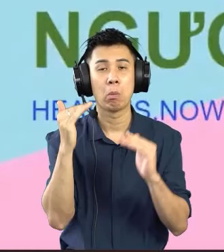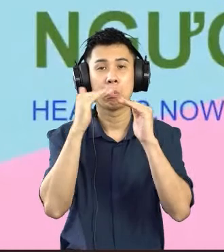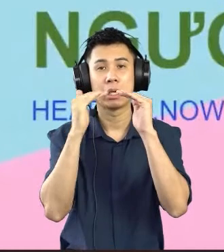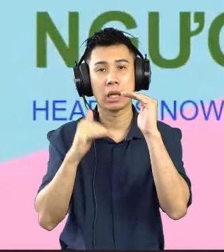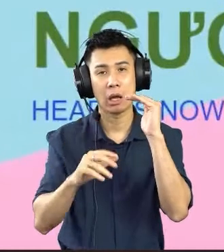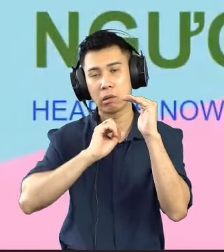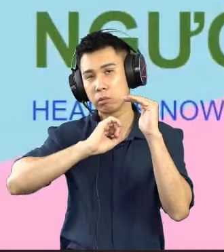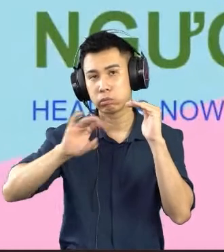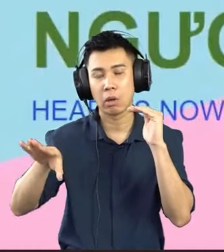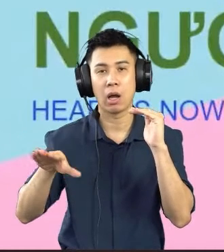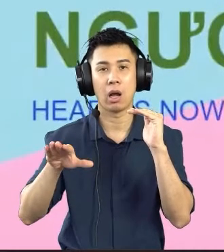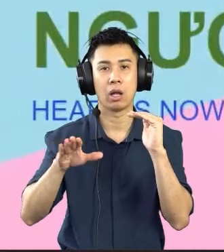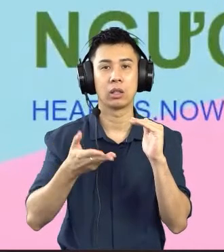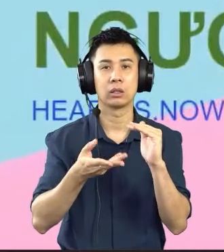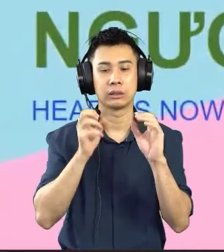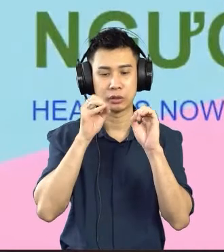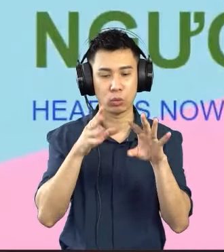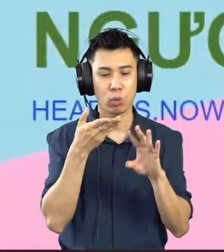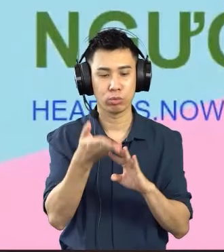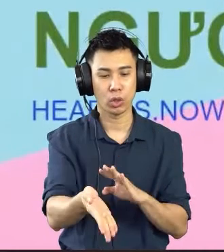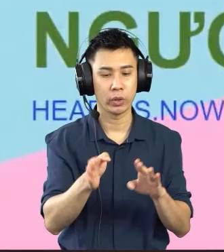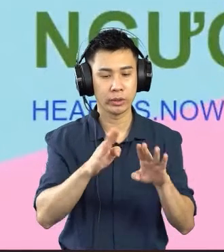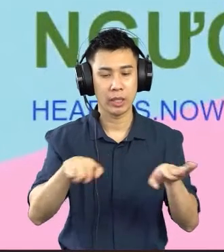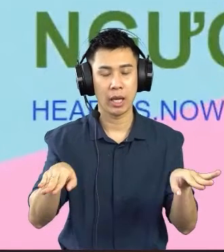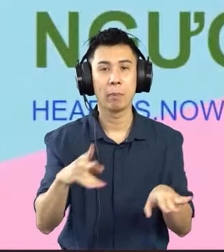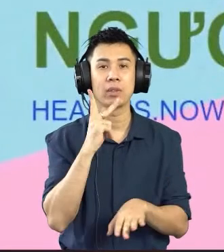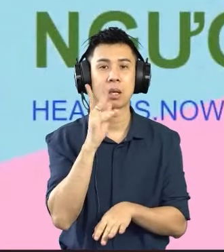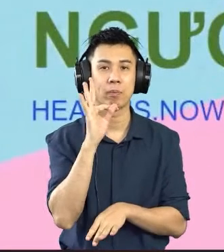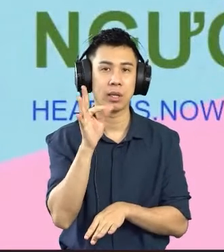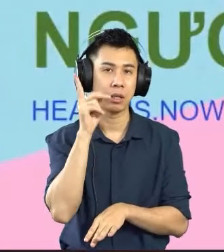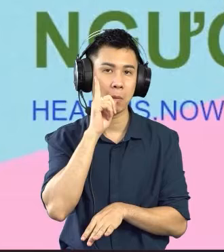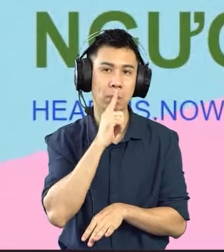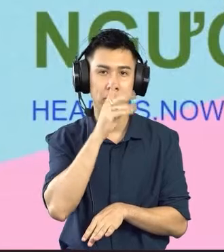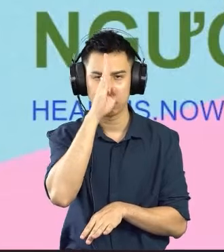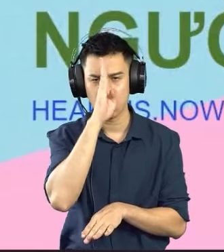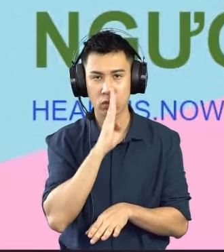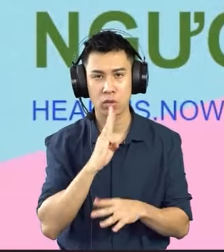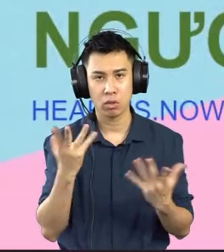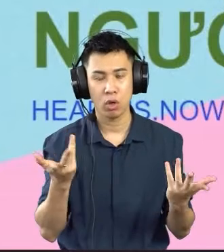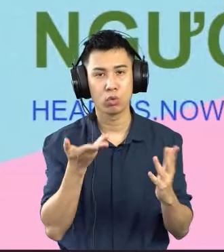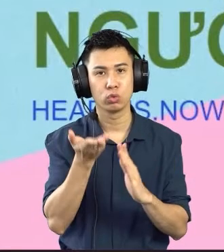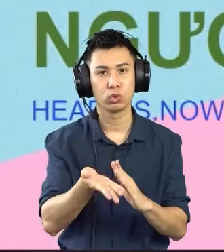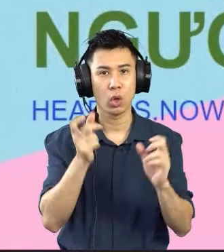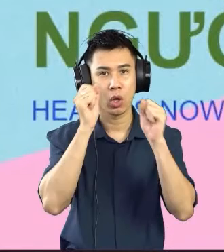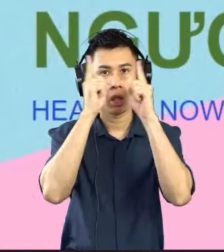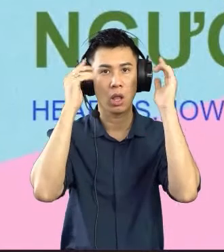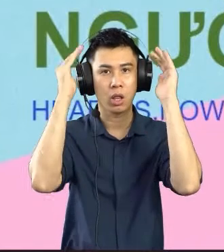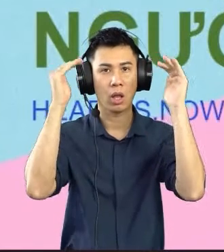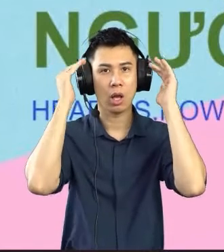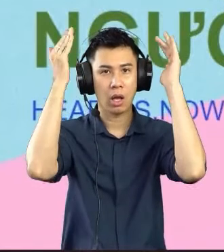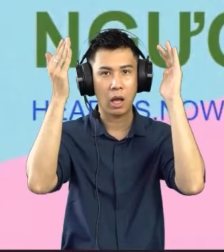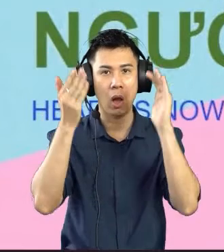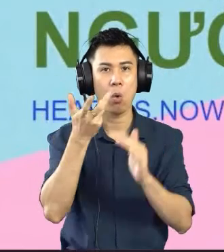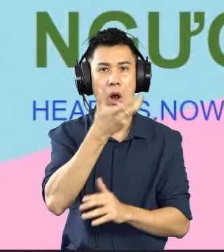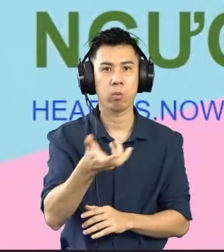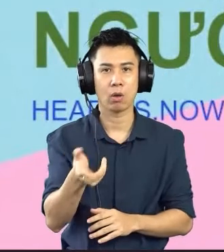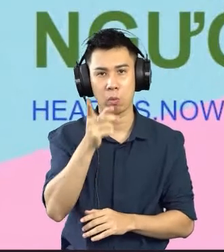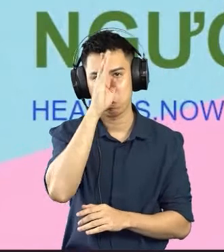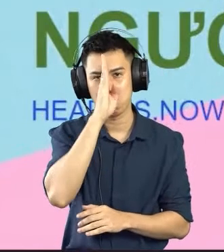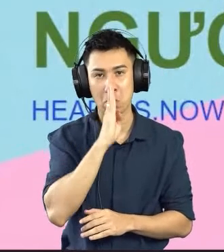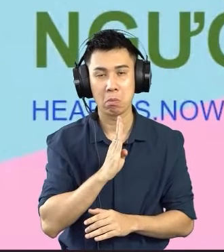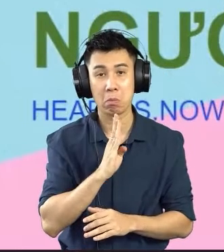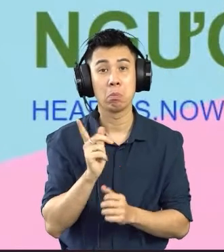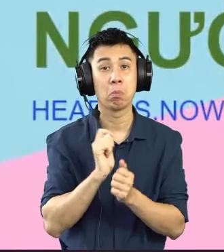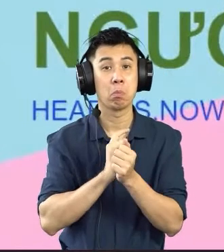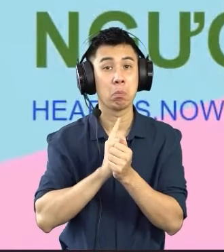đẳng trong giáo dục đối với các em nhỏ khiếm thính cũng như nâng cao nhận biết của mọi người về cộng đồng khiếm thính. Và trong suốt 7 năm hoạt động vừa qua, Hear Us